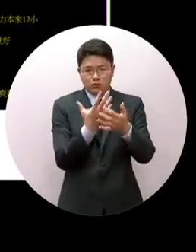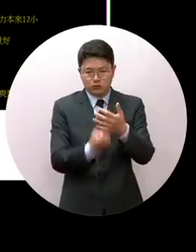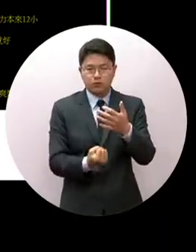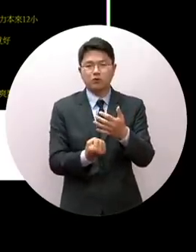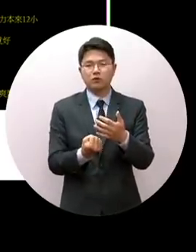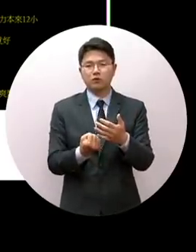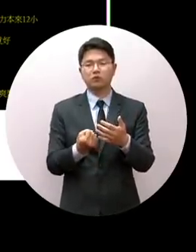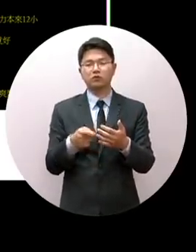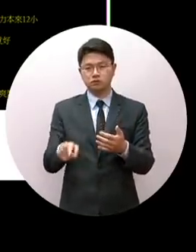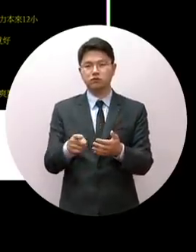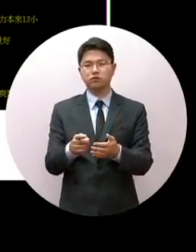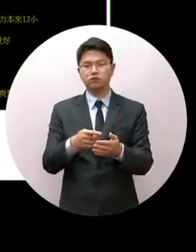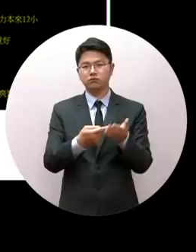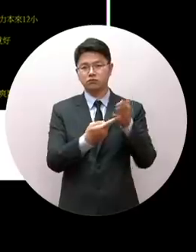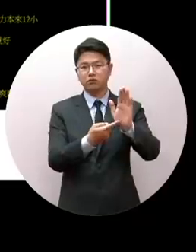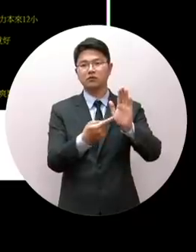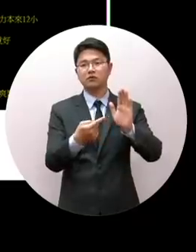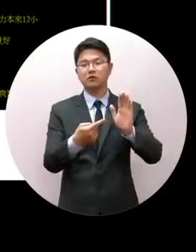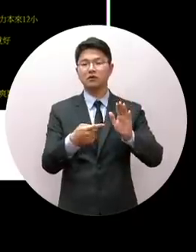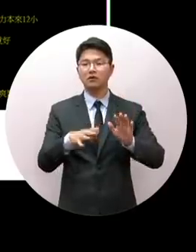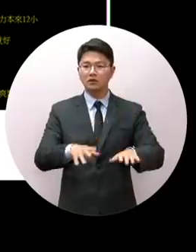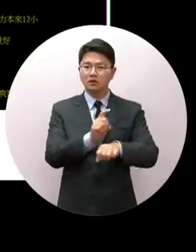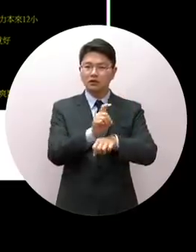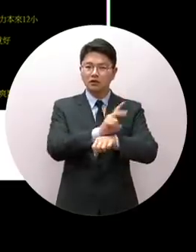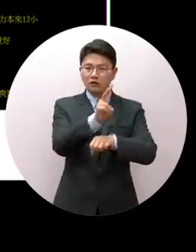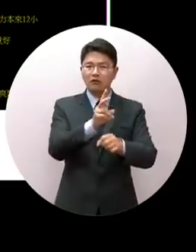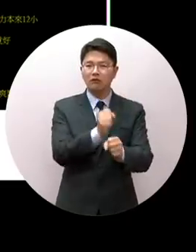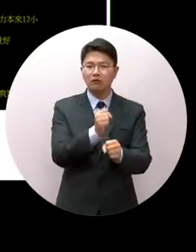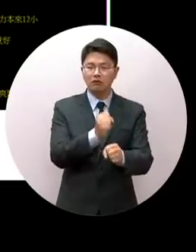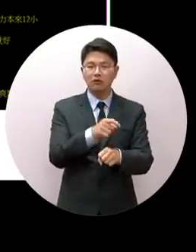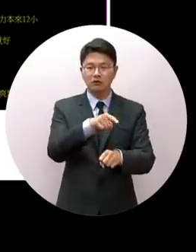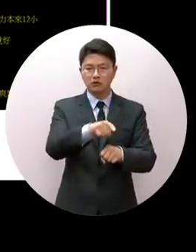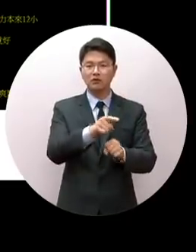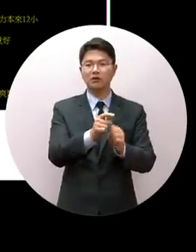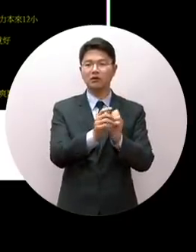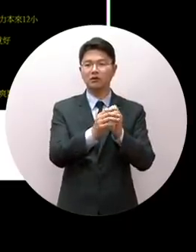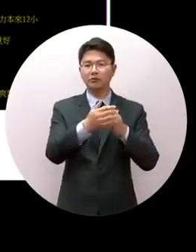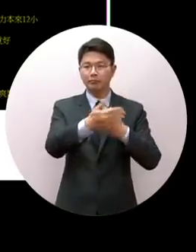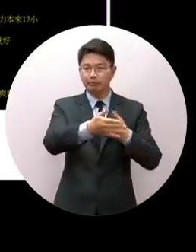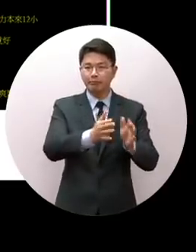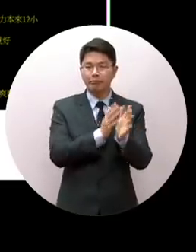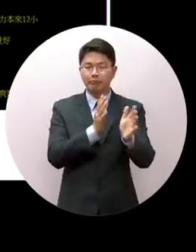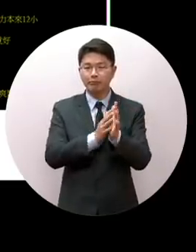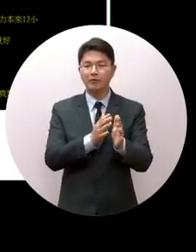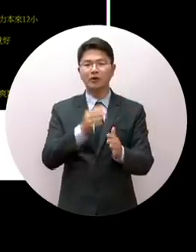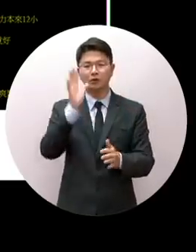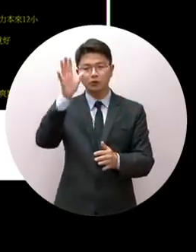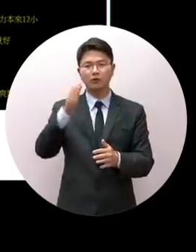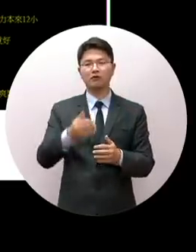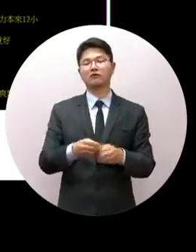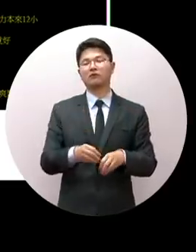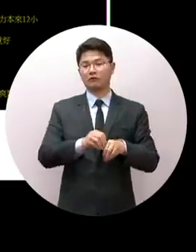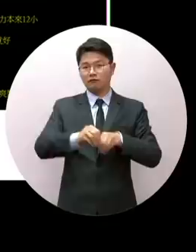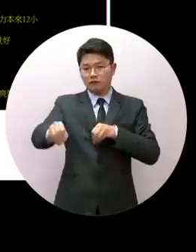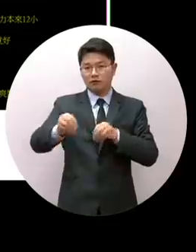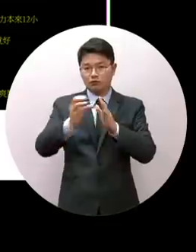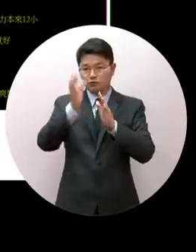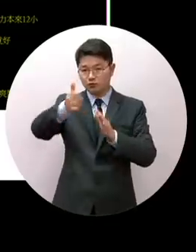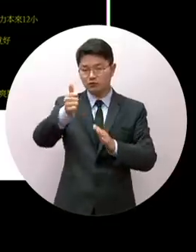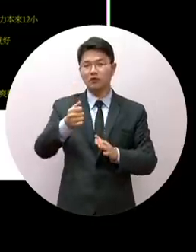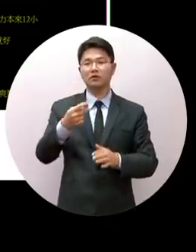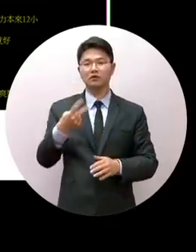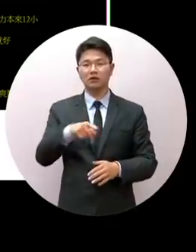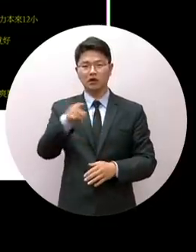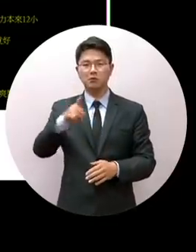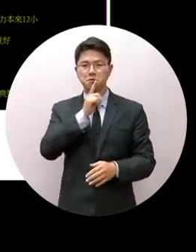小的内容哦。你们这个十二个小时勤务的班表，我也接到消息，有部分分局长或所长要求员警做